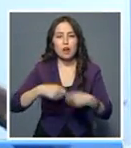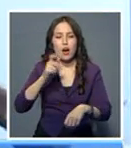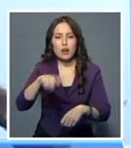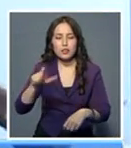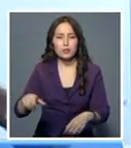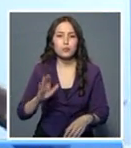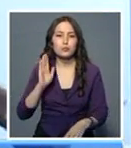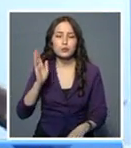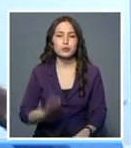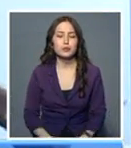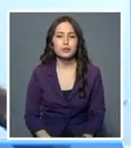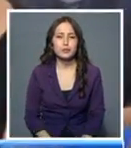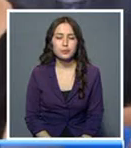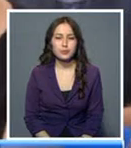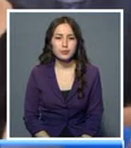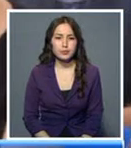өңір басшысы.